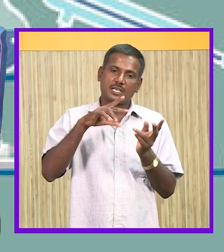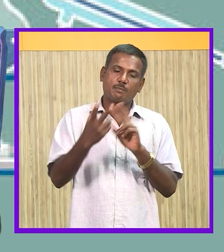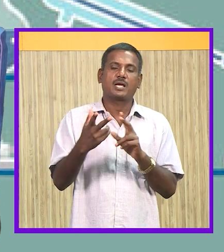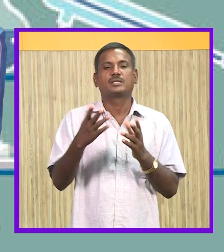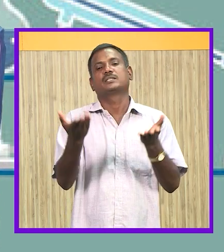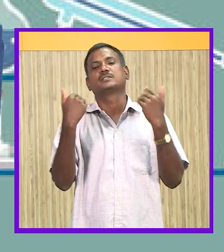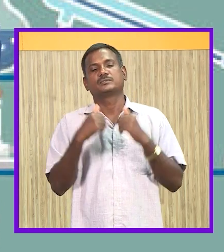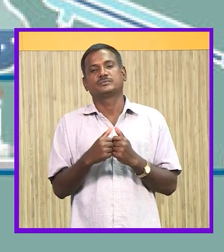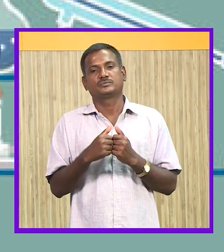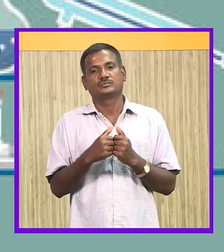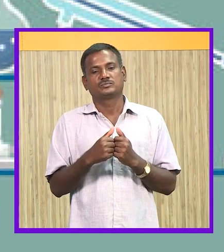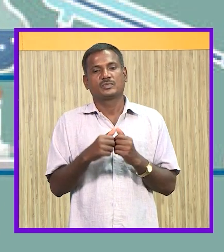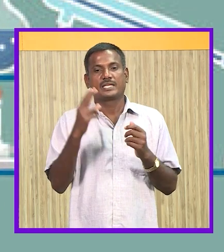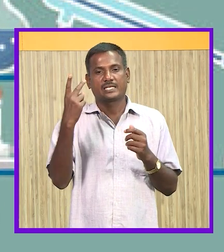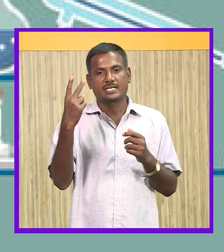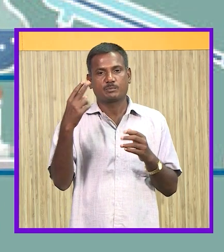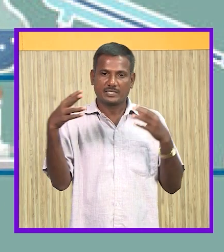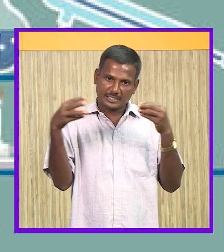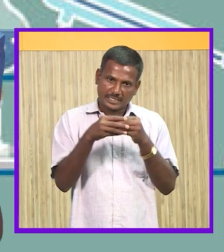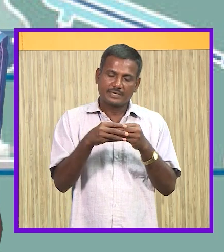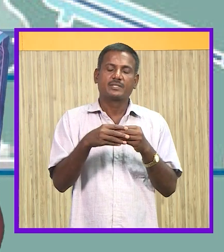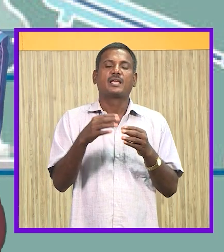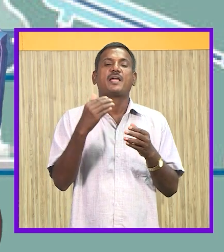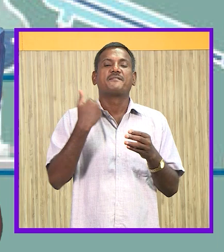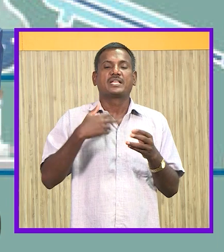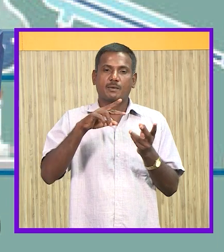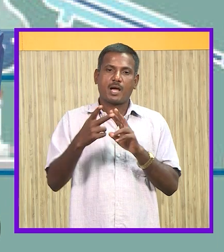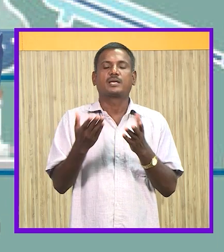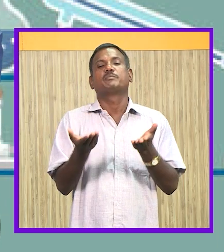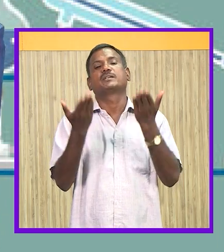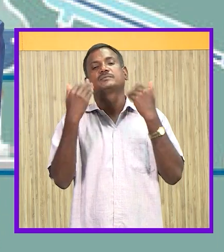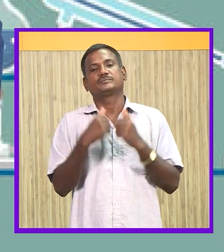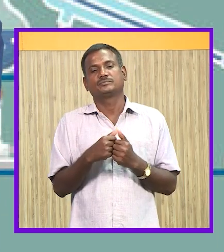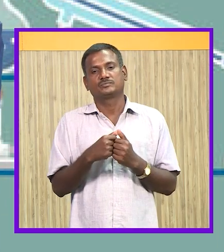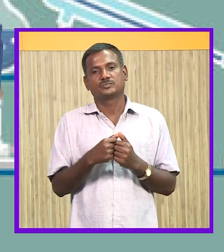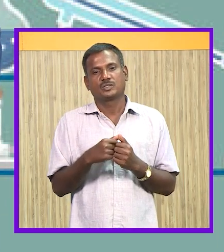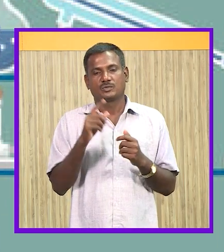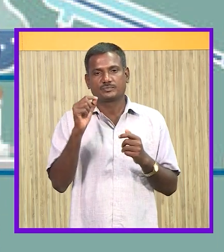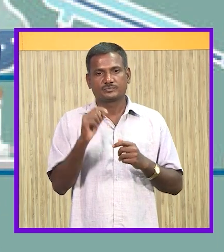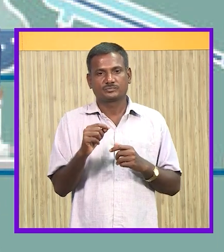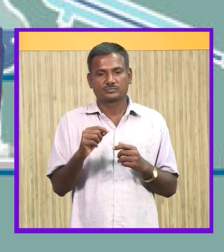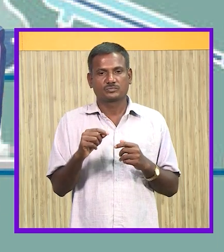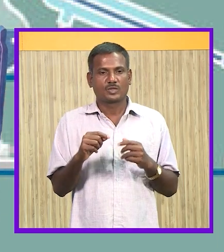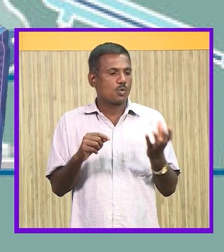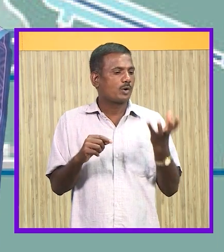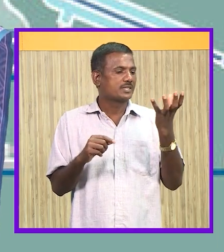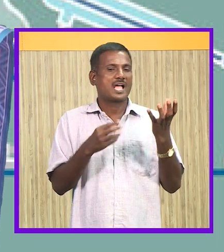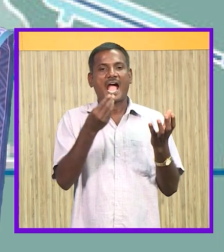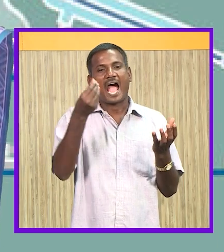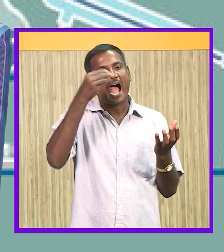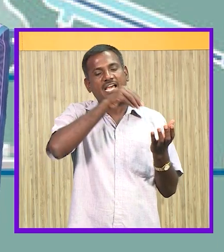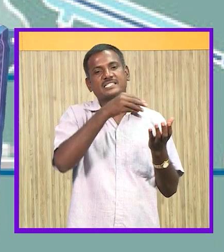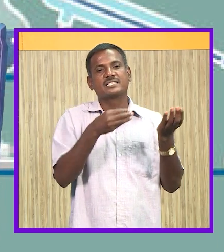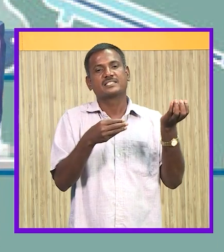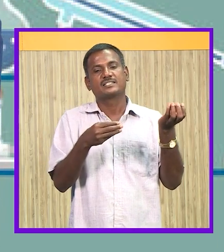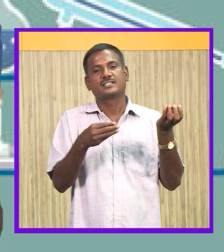மாற்றம் நிகழ்ந்திருக்கு. அப்போ இரு பொருட்கள் இணைவதாலும் வேதியியல் மாற்றம் நிகழ்கிறது. ஒரு எக்ஸாம்பிள் சொல்கிறேன். ஒரு பாத்திரத்தில் அரிசி,